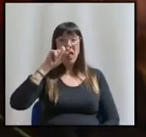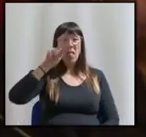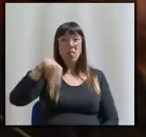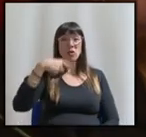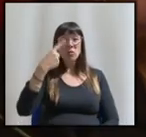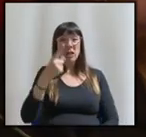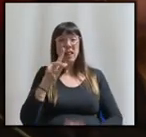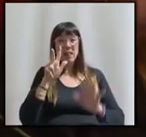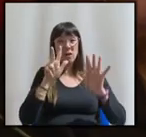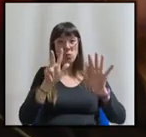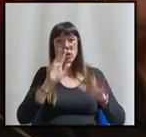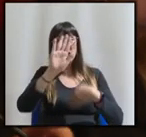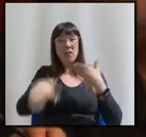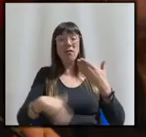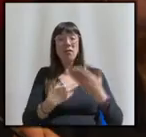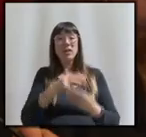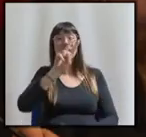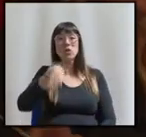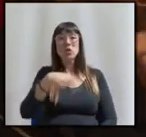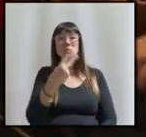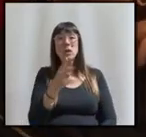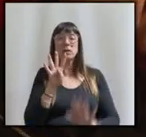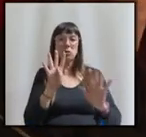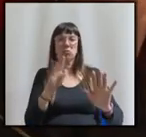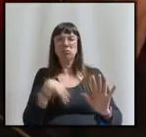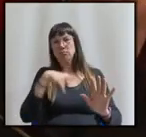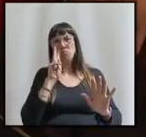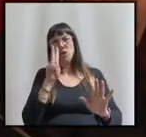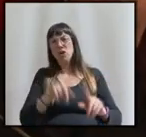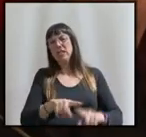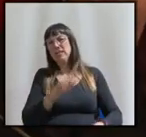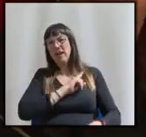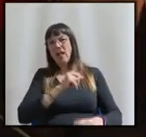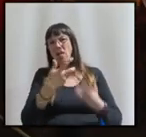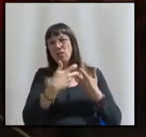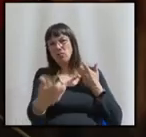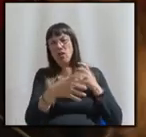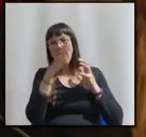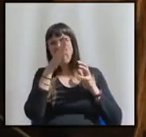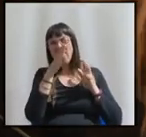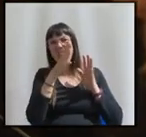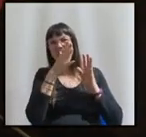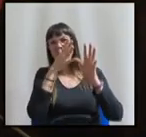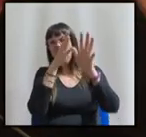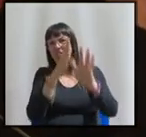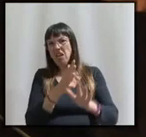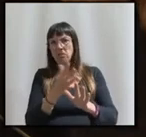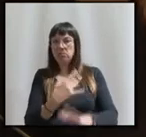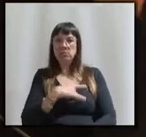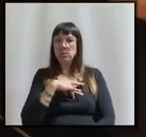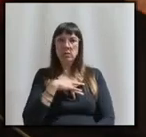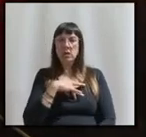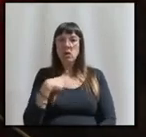Jo crec que aquí va ser exagerat. Per tant, entenc que el dia que es canvin els contenidors, que serà el 2026, crec